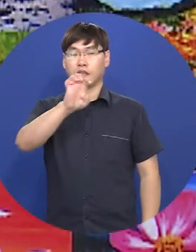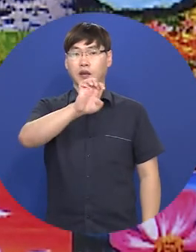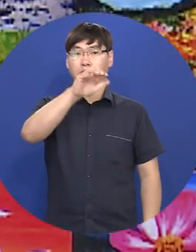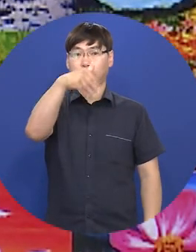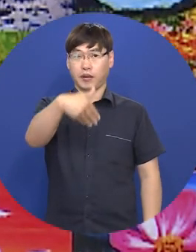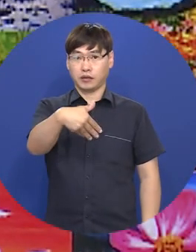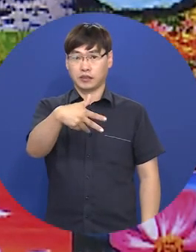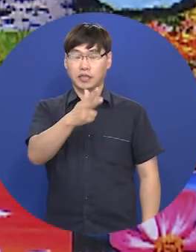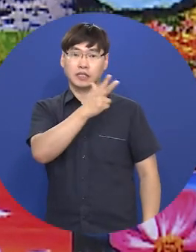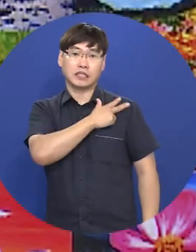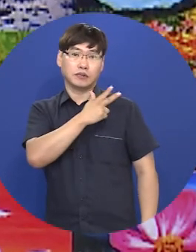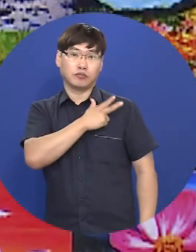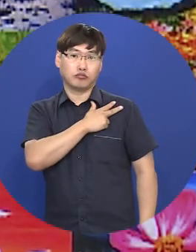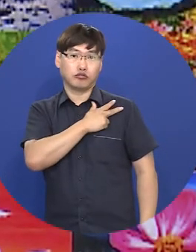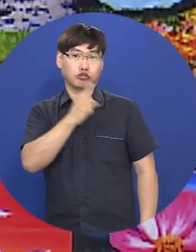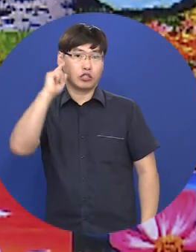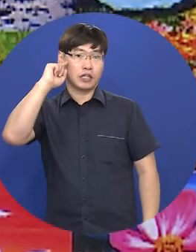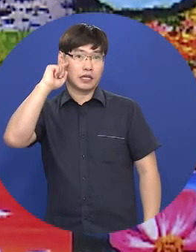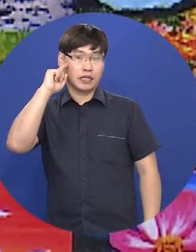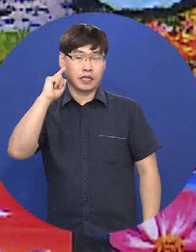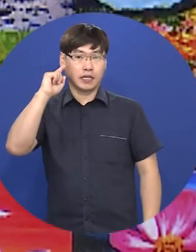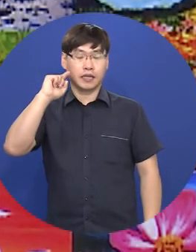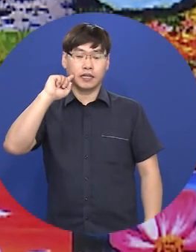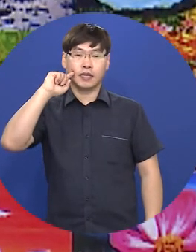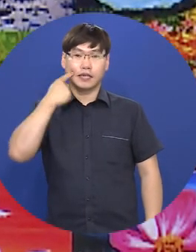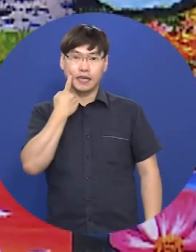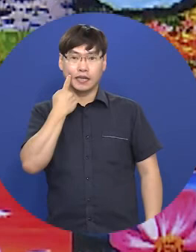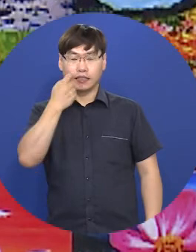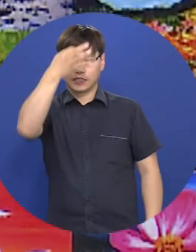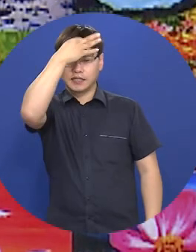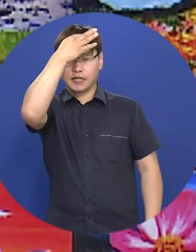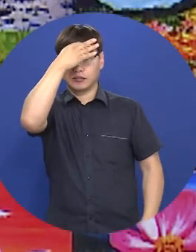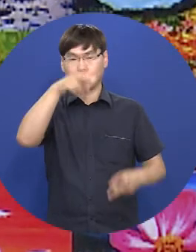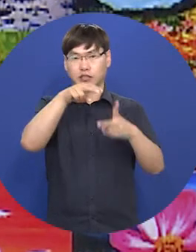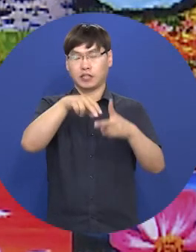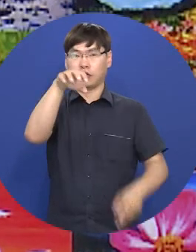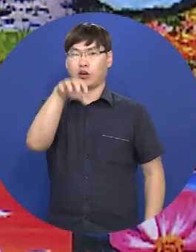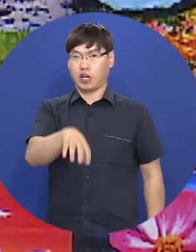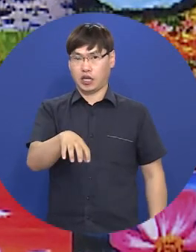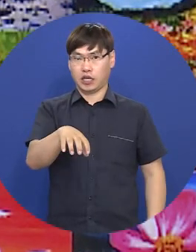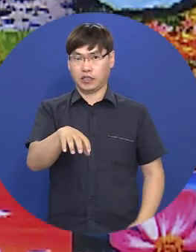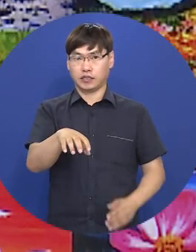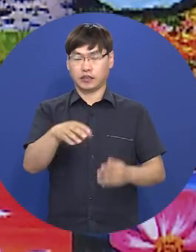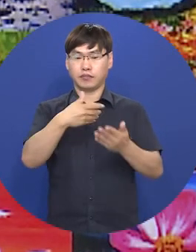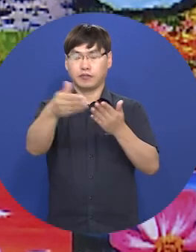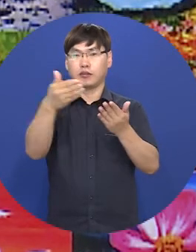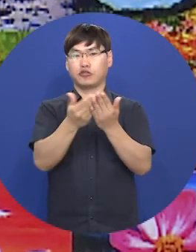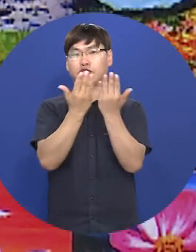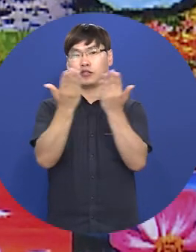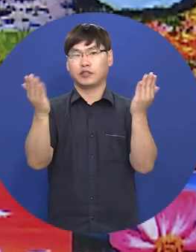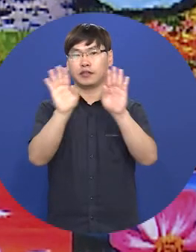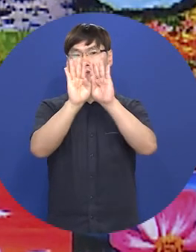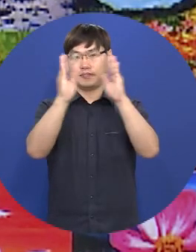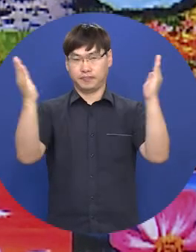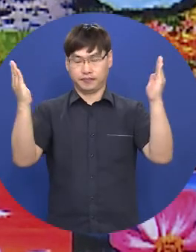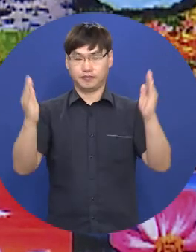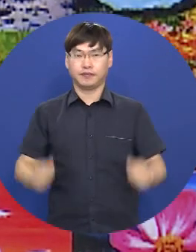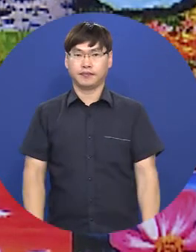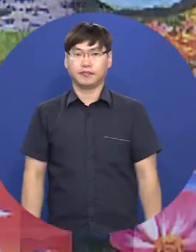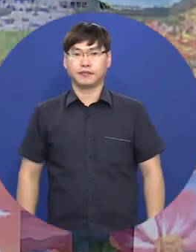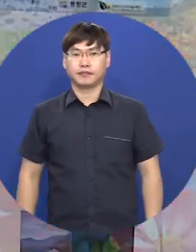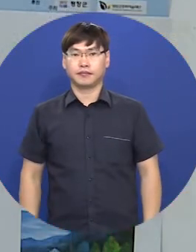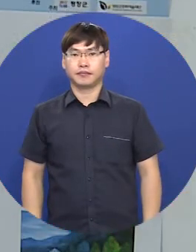평창 진부 문화예술 창작 스튜디오에서 정기 미술전이 열렸습니다. 어떤 그림들이 있는지 박혜지 리포터가 전합니다.